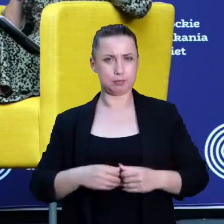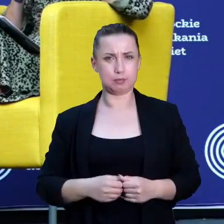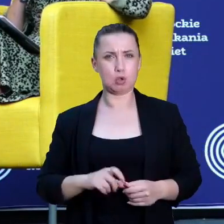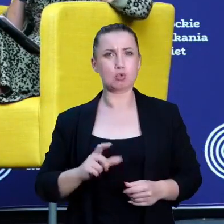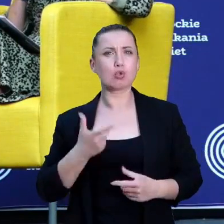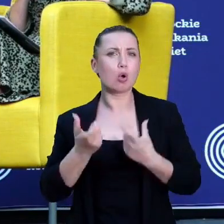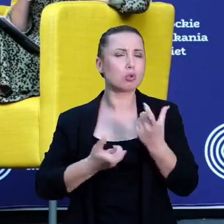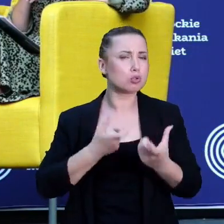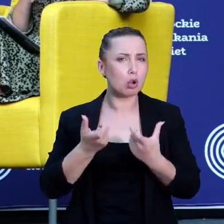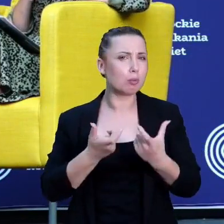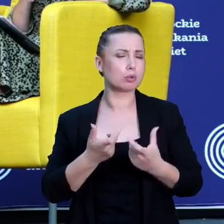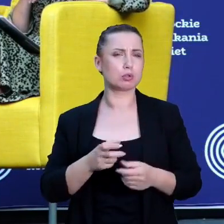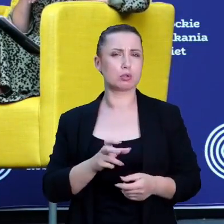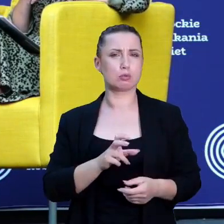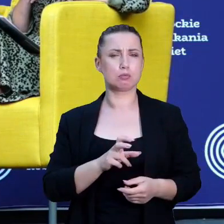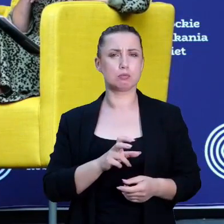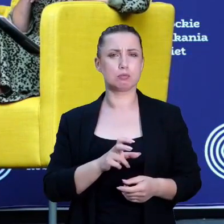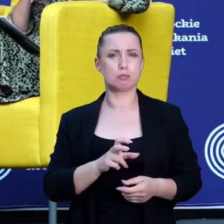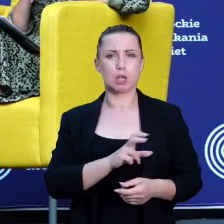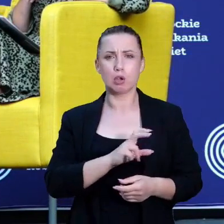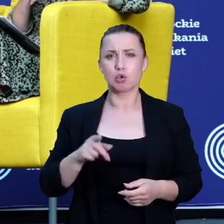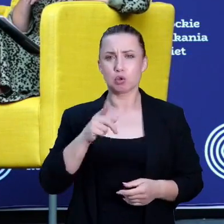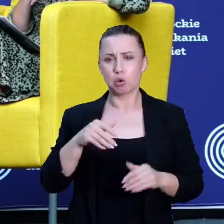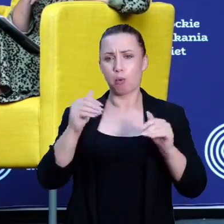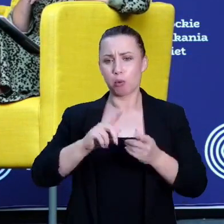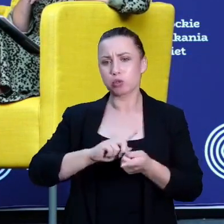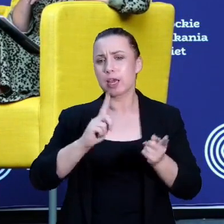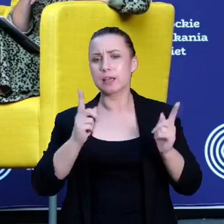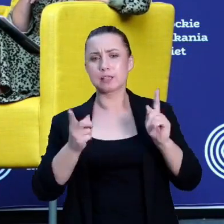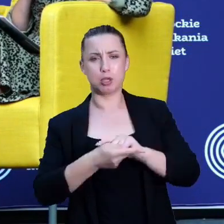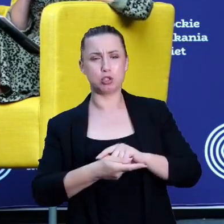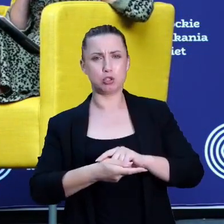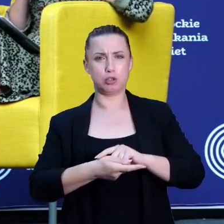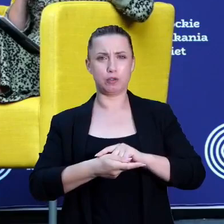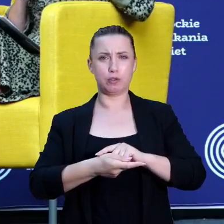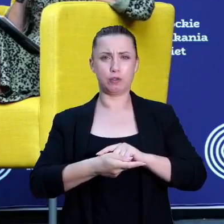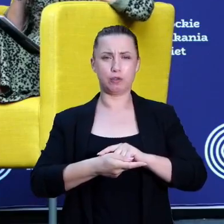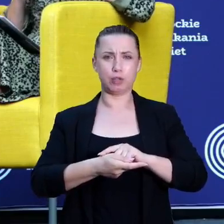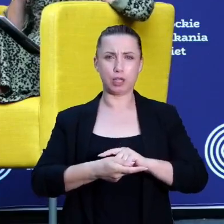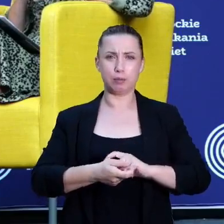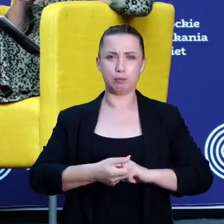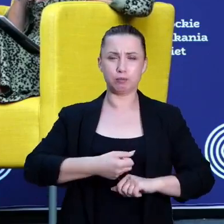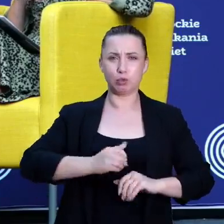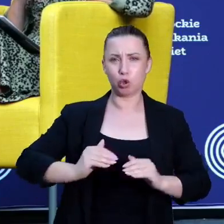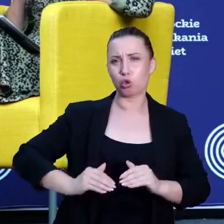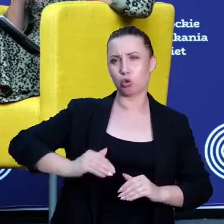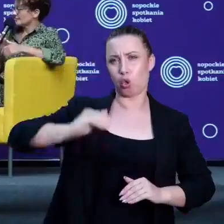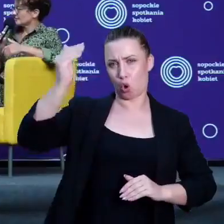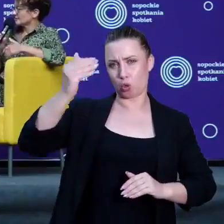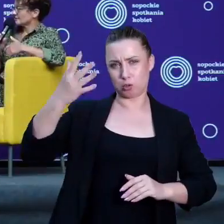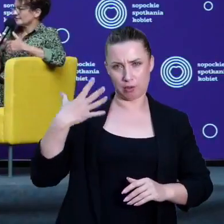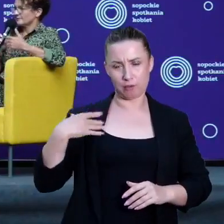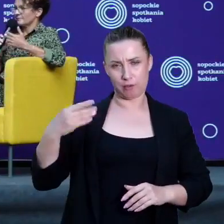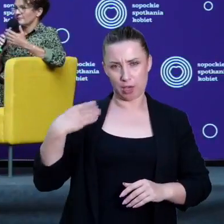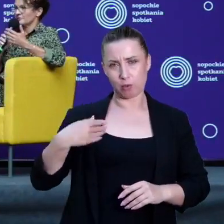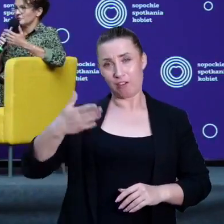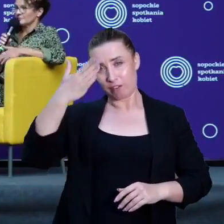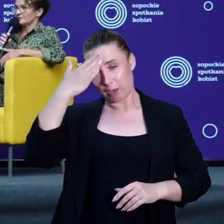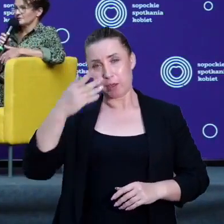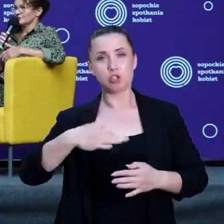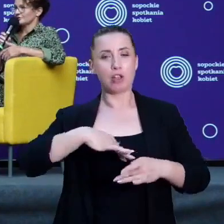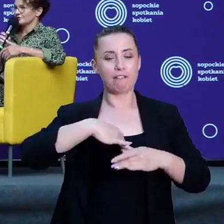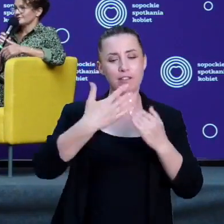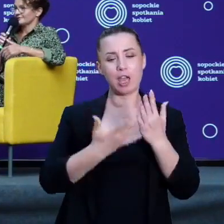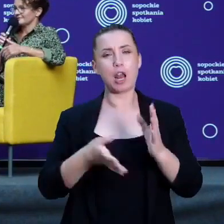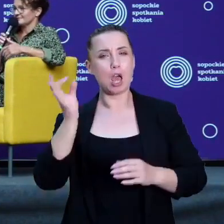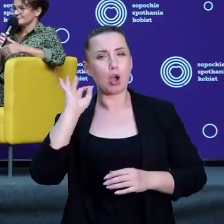to można zmienić w takim już dojrzałym wieku? Wiemy, że wiele kobiet się budzi.